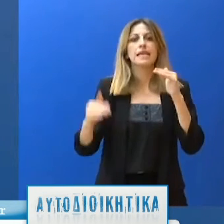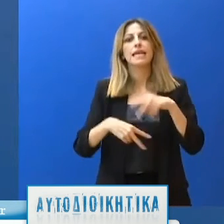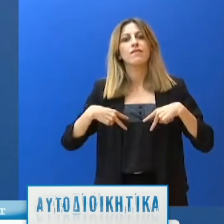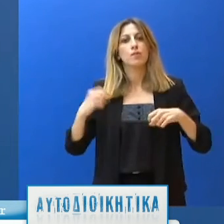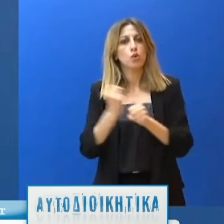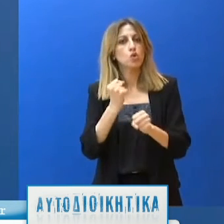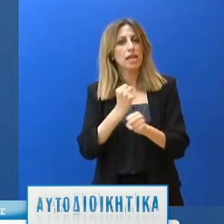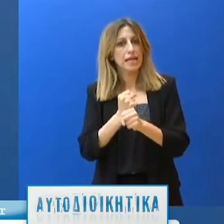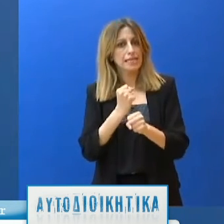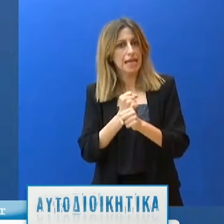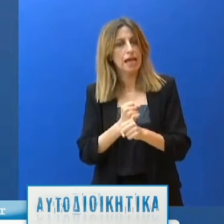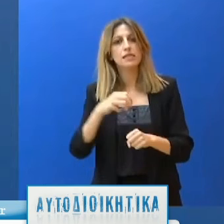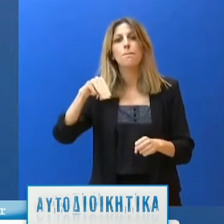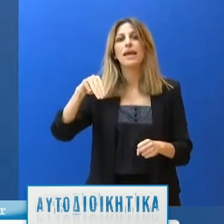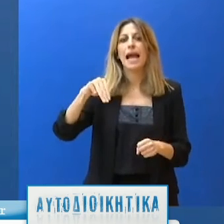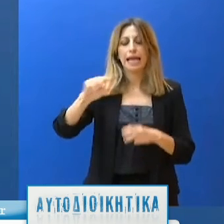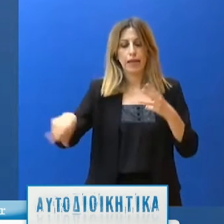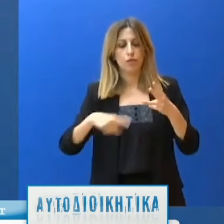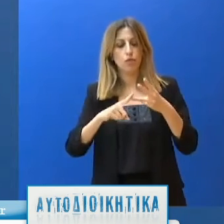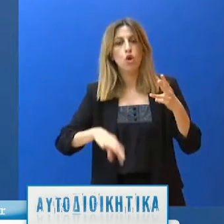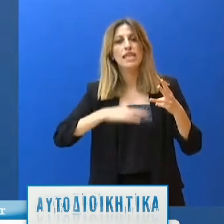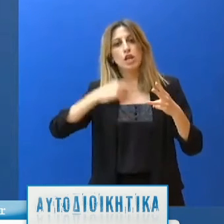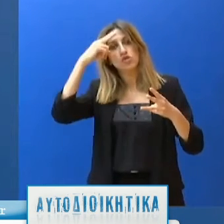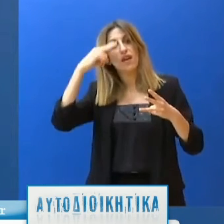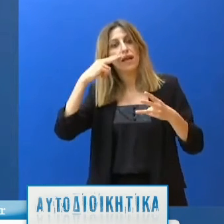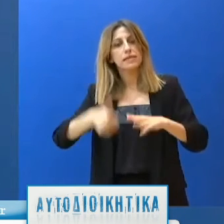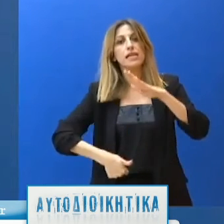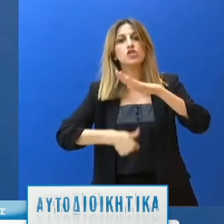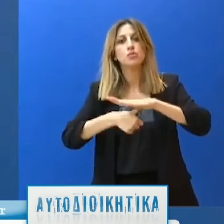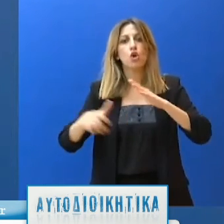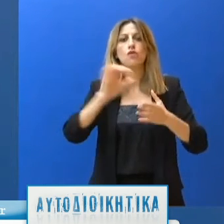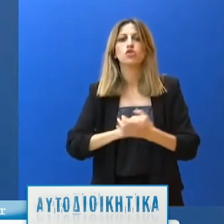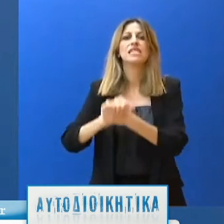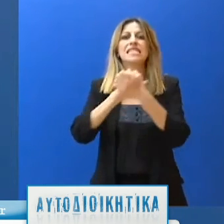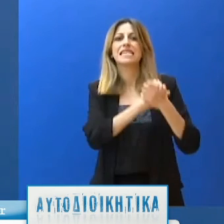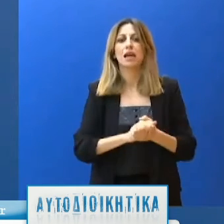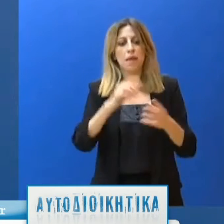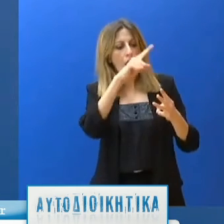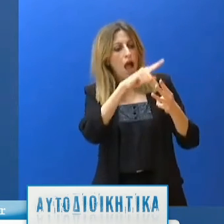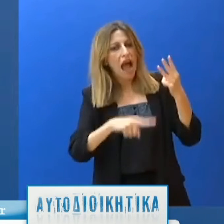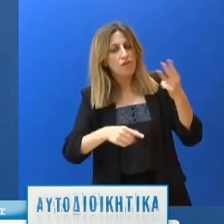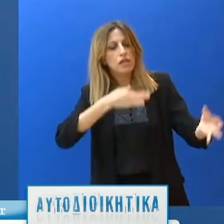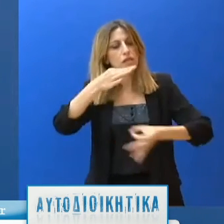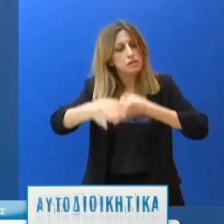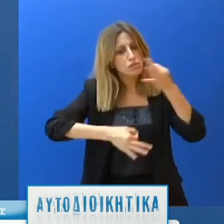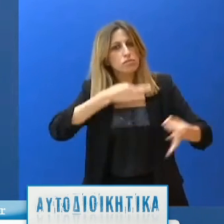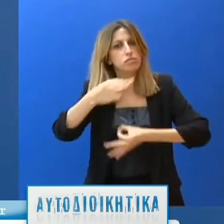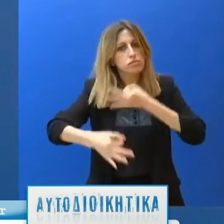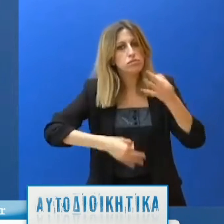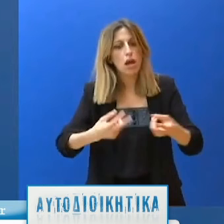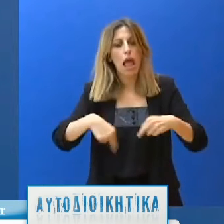και Κοινωνικών Υποθέσεων και ο κ. Βαρδακαστάνης, Πρόεδρος της Εθνικής Συνομοσπονδίας Ατόμων με Αναπηρία της